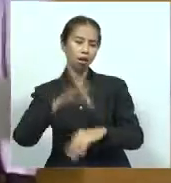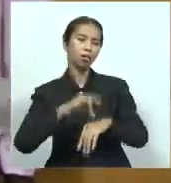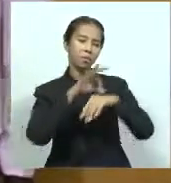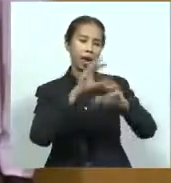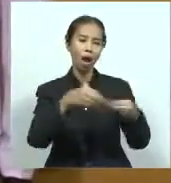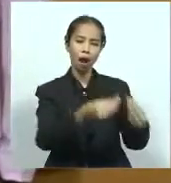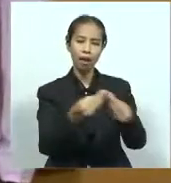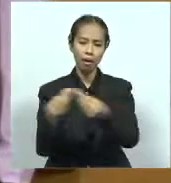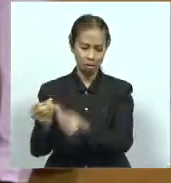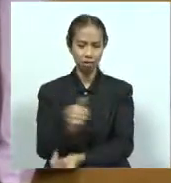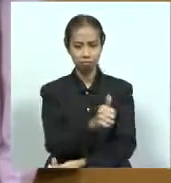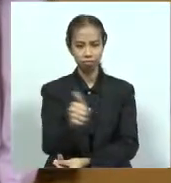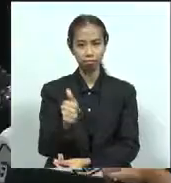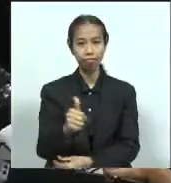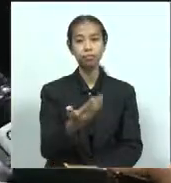.1ดูครับ